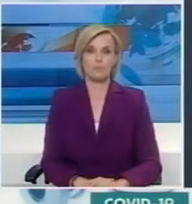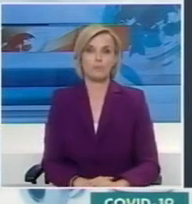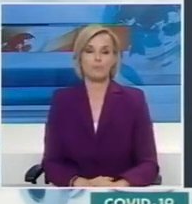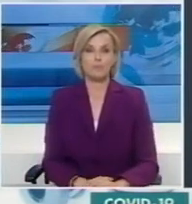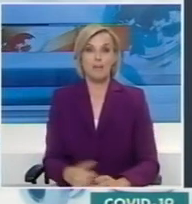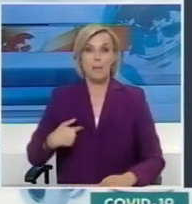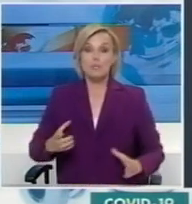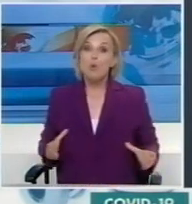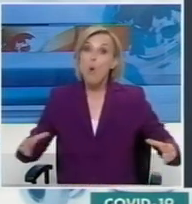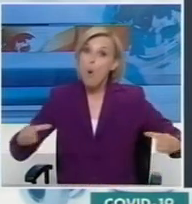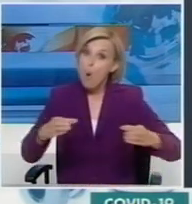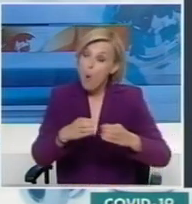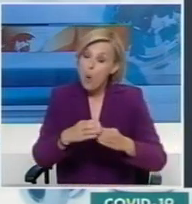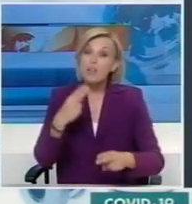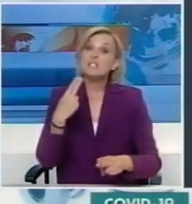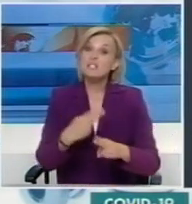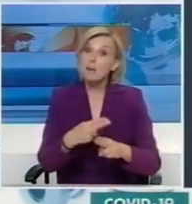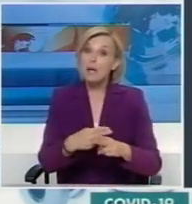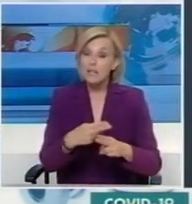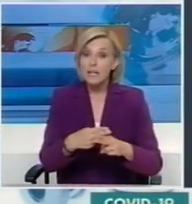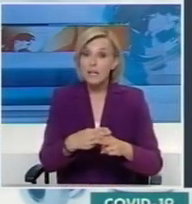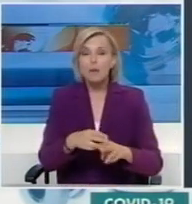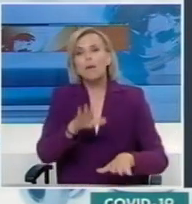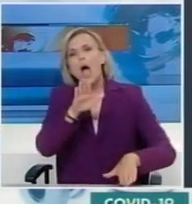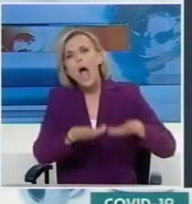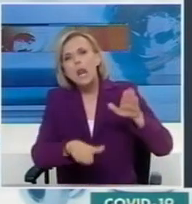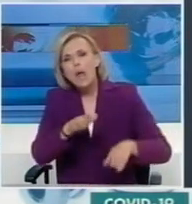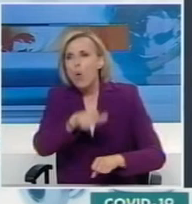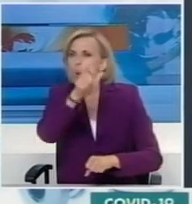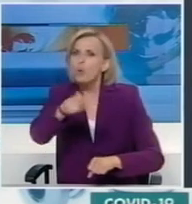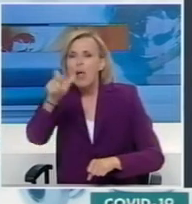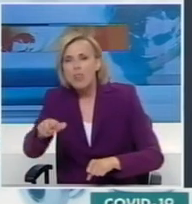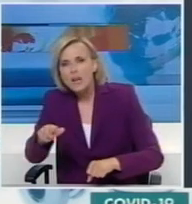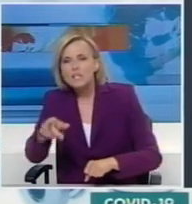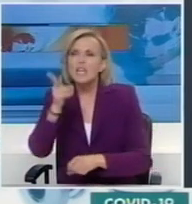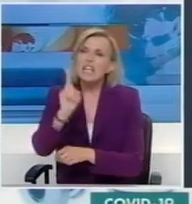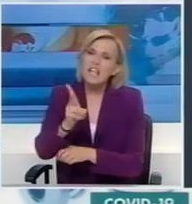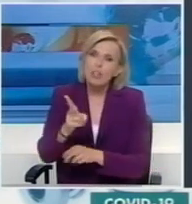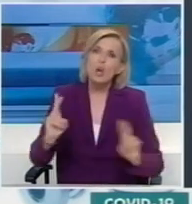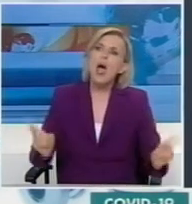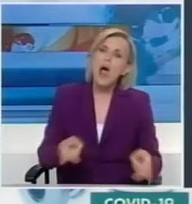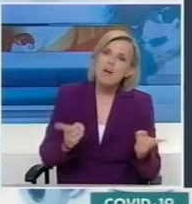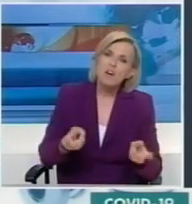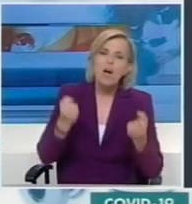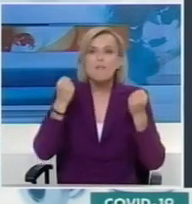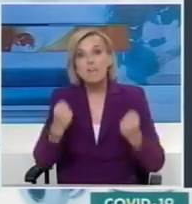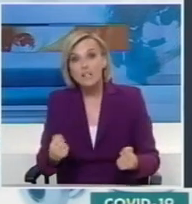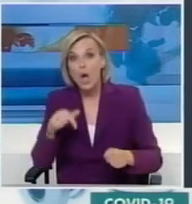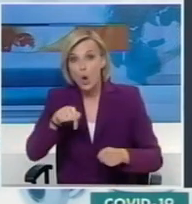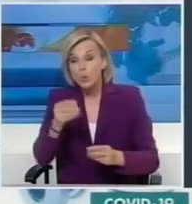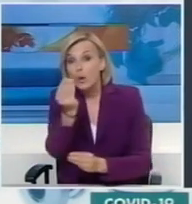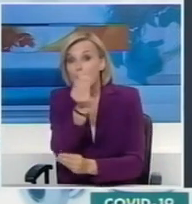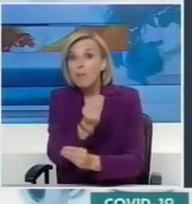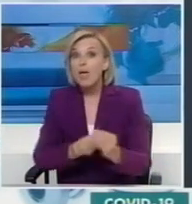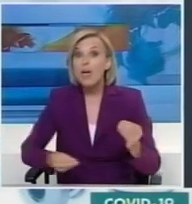Όλοι είμαστε πολύτιμοι, ανεξάρτητα αν κάποιοι κινδυνεύουν λιγότερο ή περισσότερο από την κυκλοφορία του ιού. Τώρα που αυξάνονται οι επαφές στην κοινωνία,